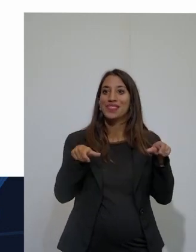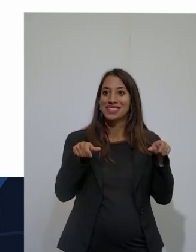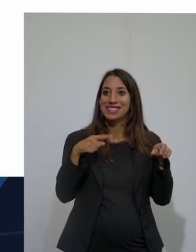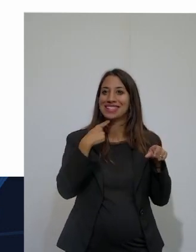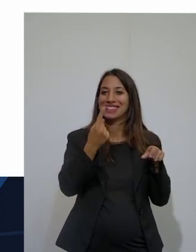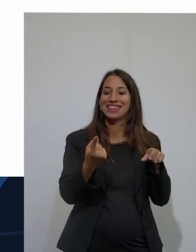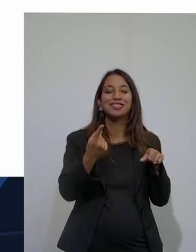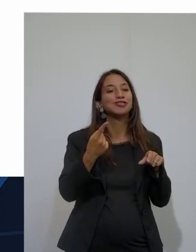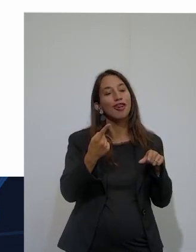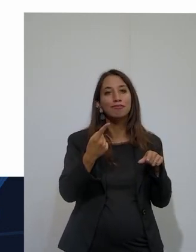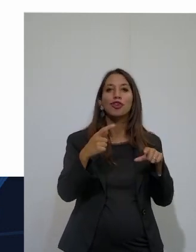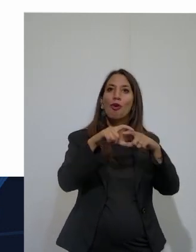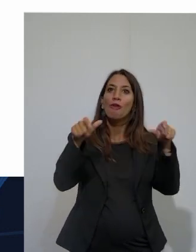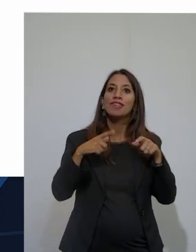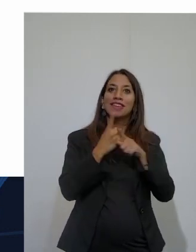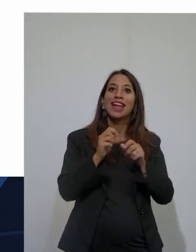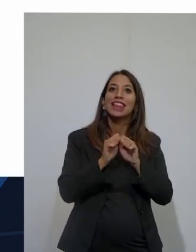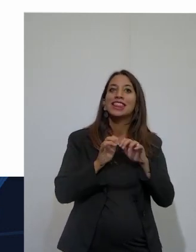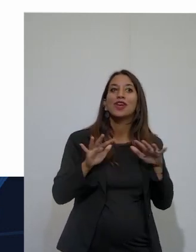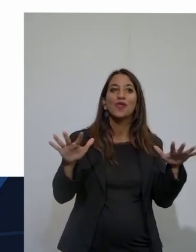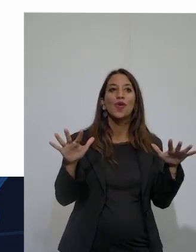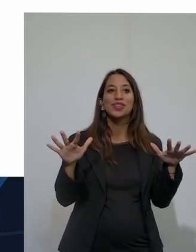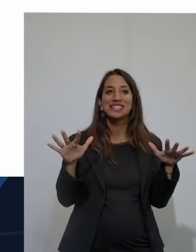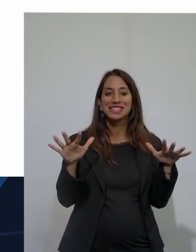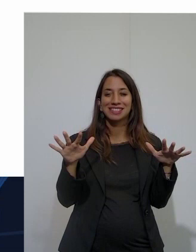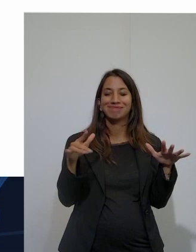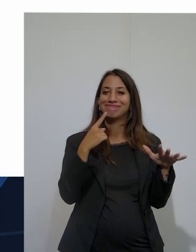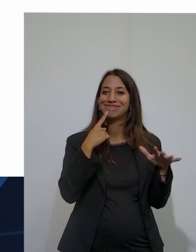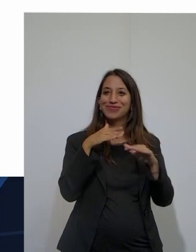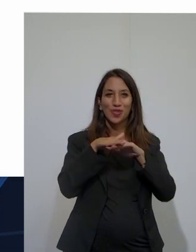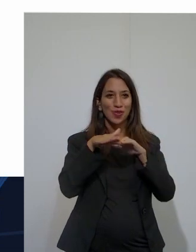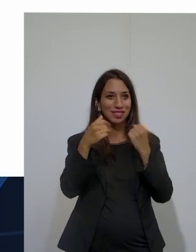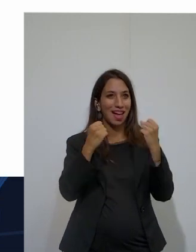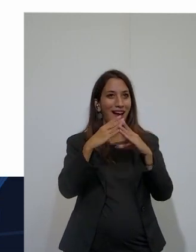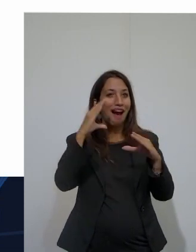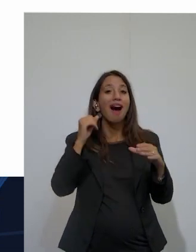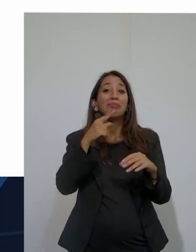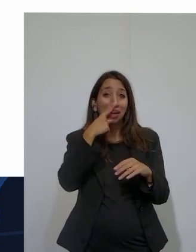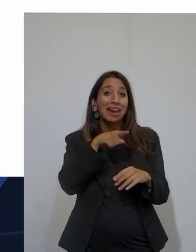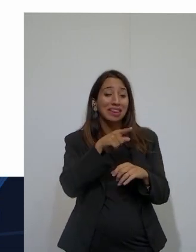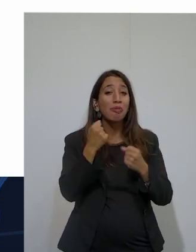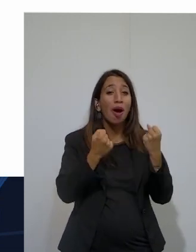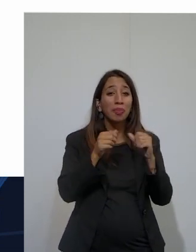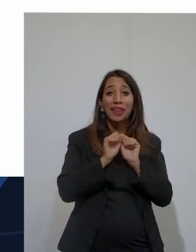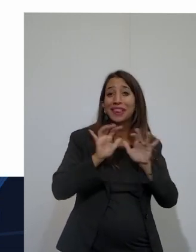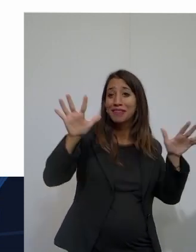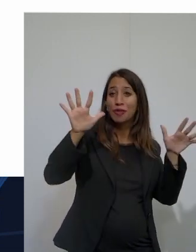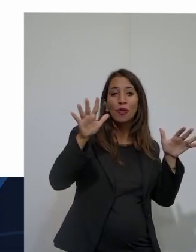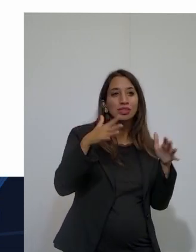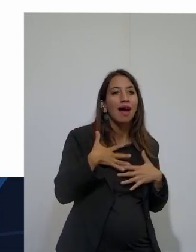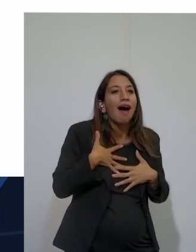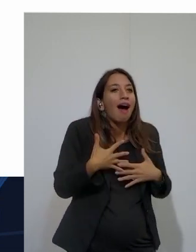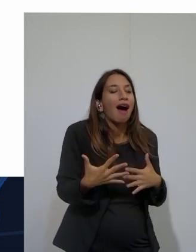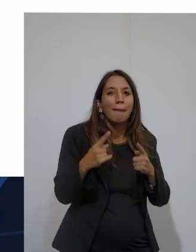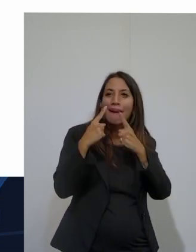diffusi. Ecco, il camperista è un turista diffuso perché ama tipologie molto